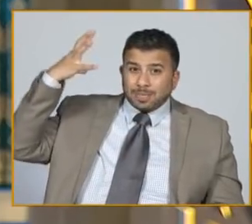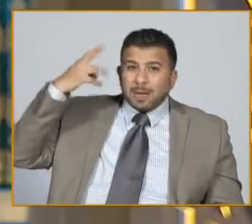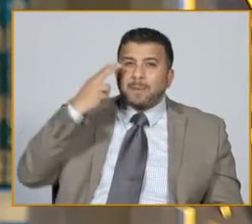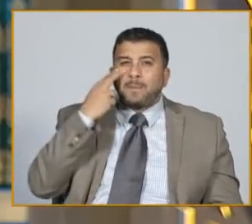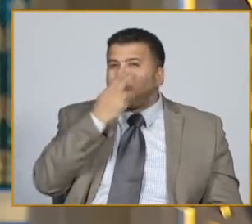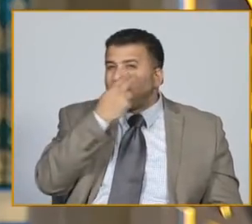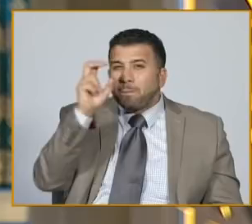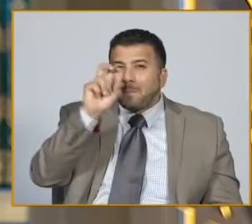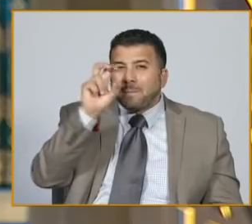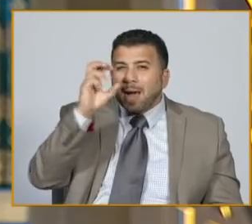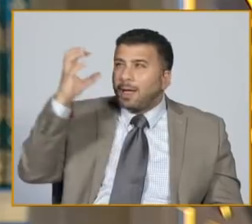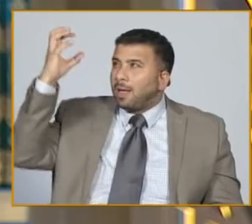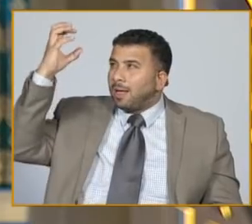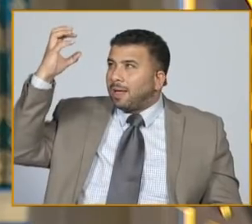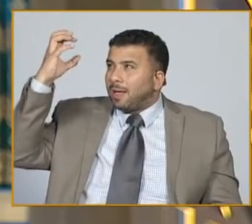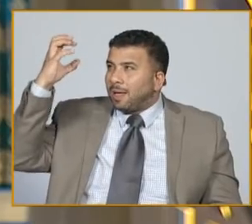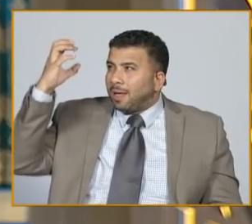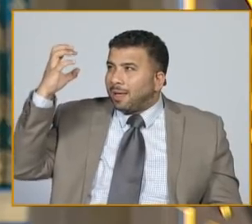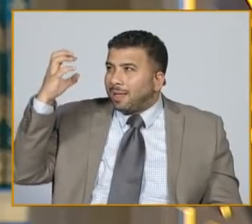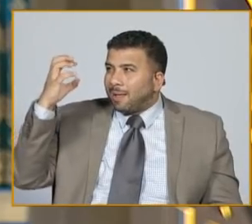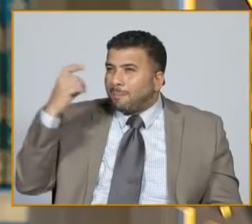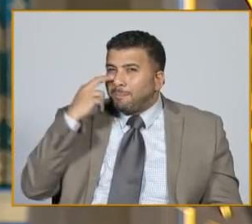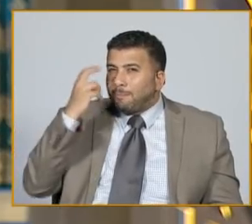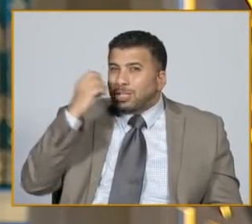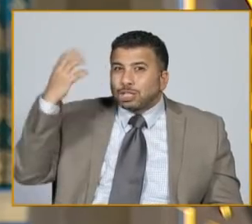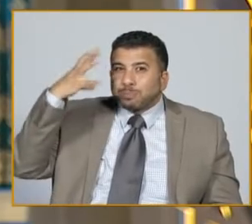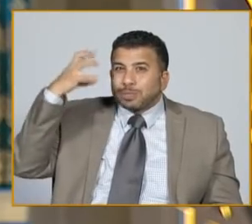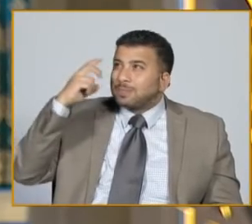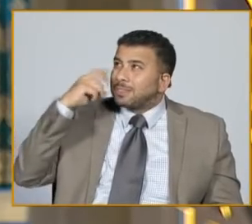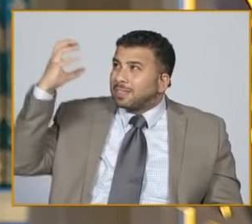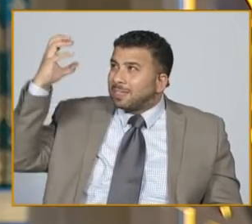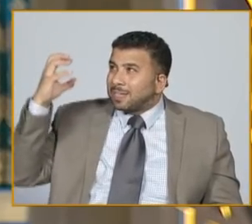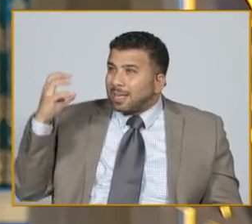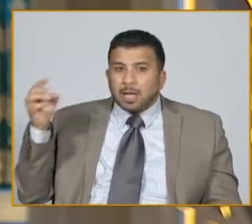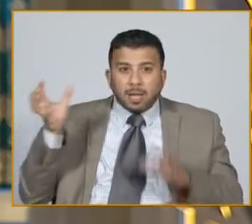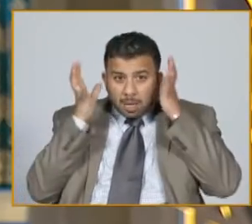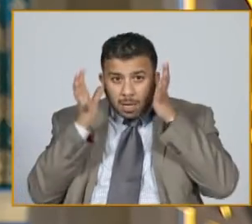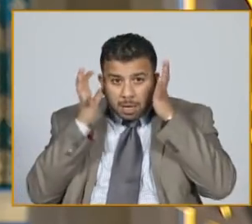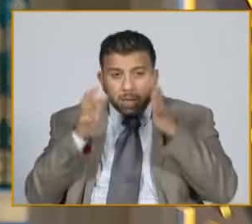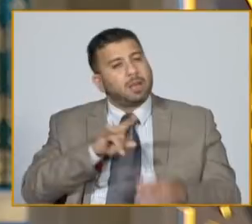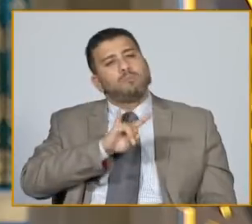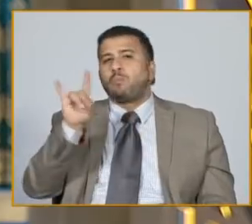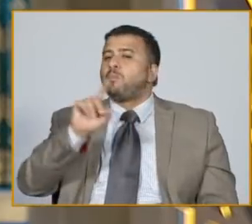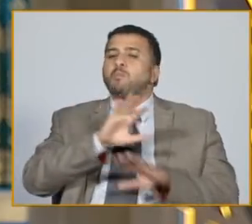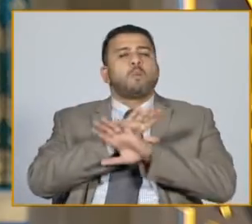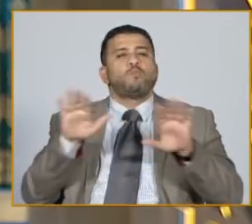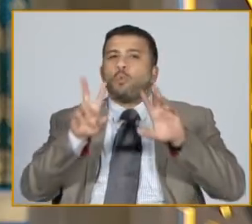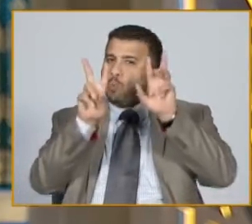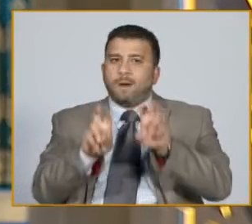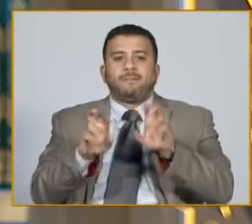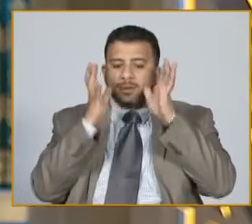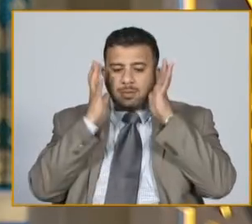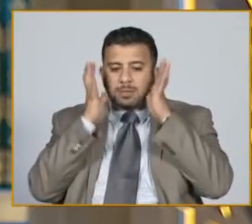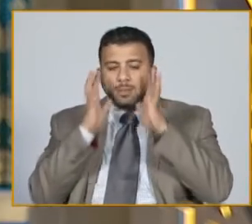هنا يحرم على الإنسان أن يصلي. لماذا؟ لأن النبي عليه الصلاة والسلام أخبر وخبره الصدق والحق